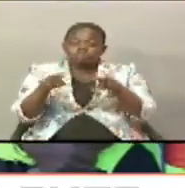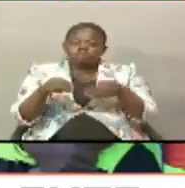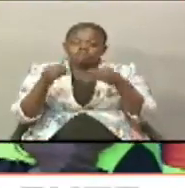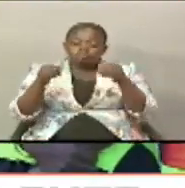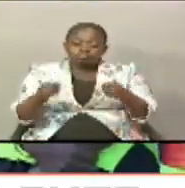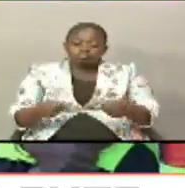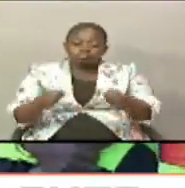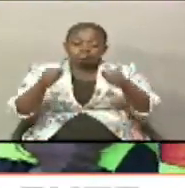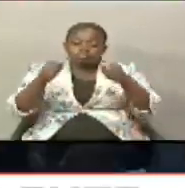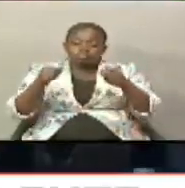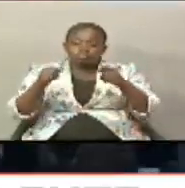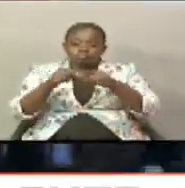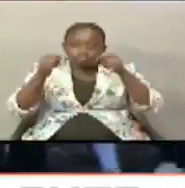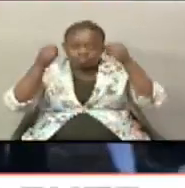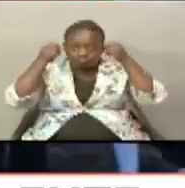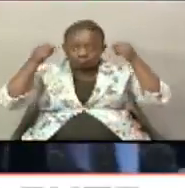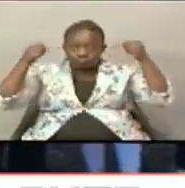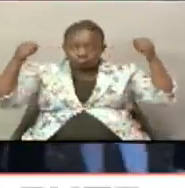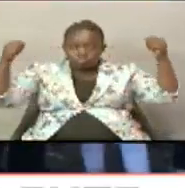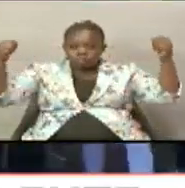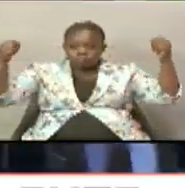ekikopo ne sedume w'ente.